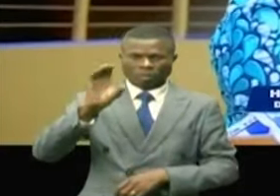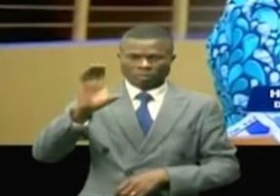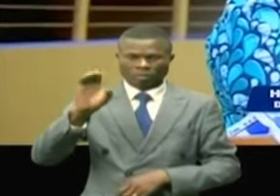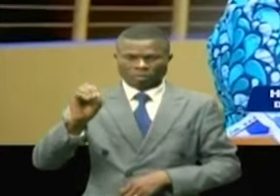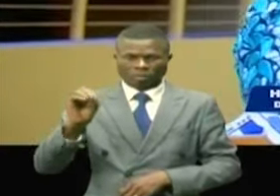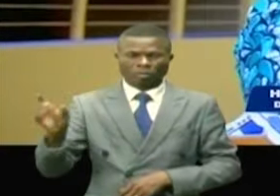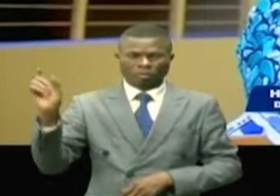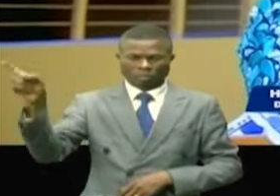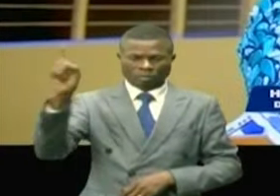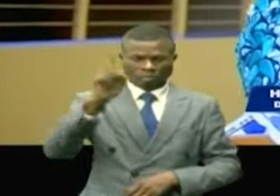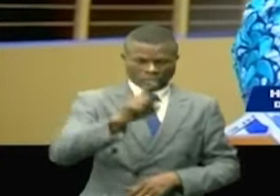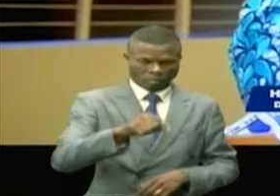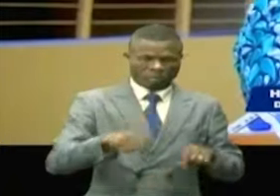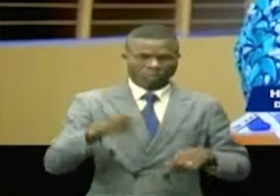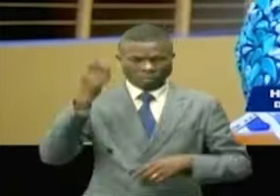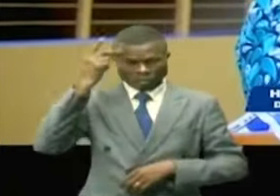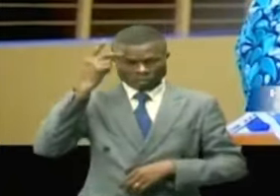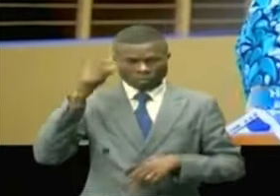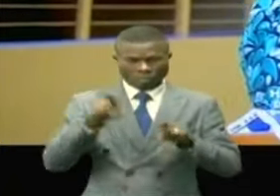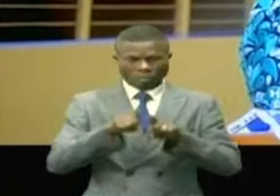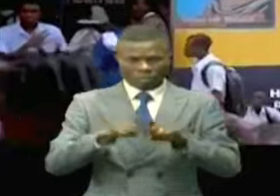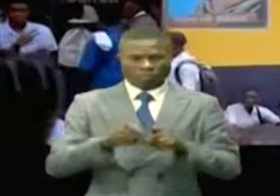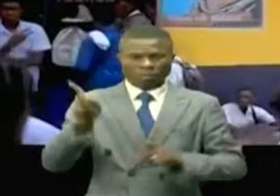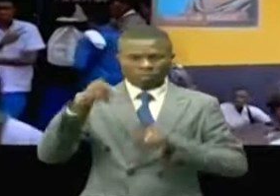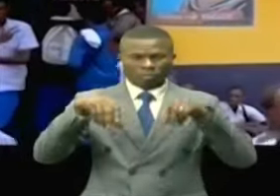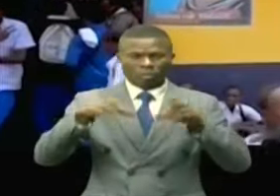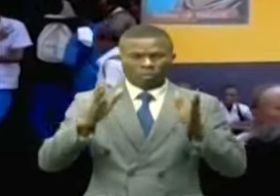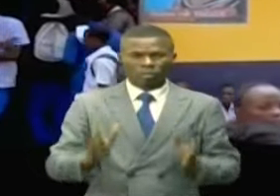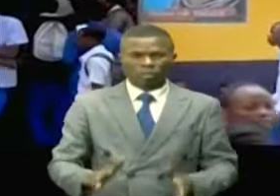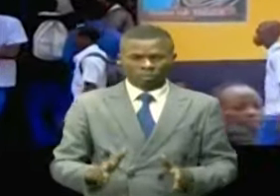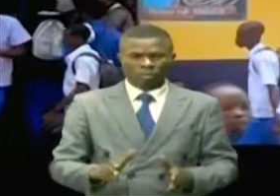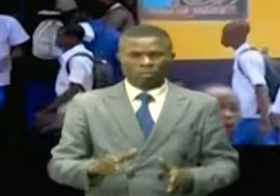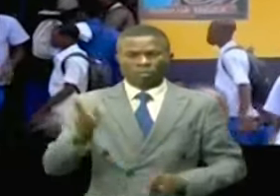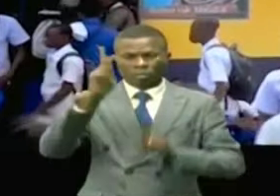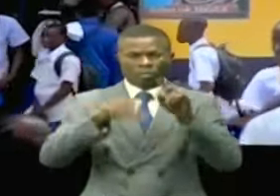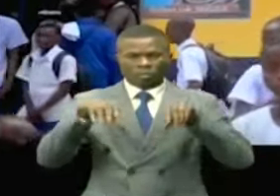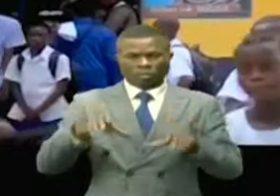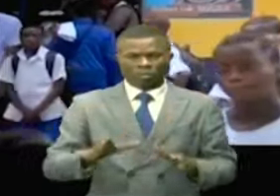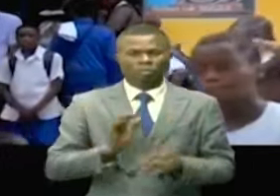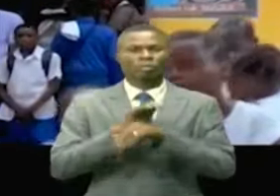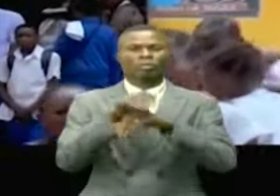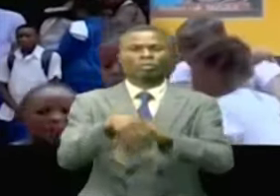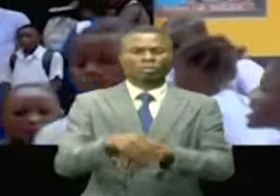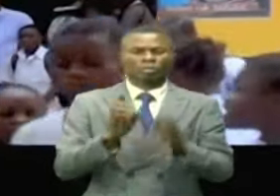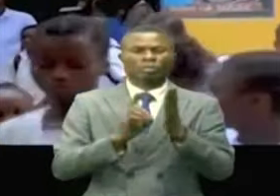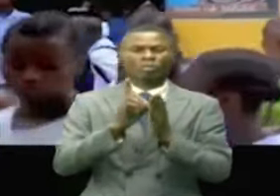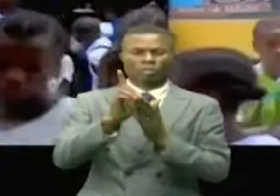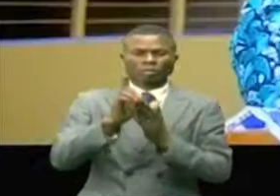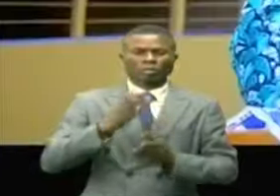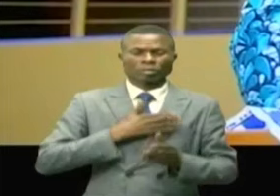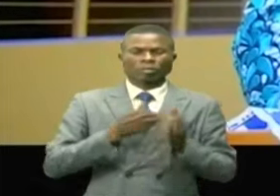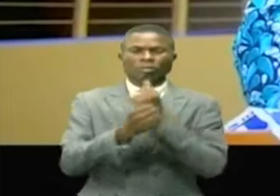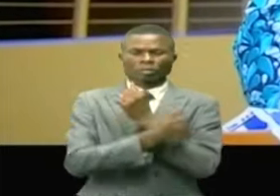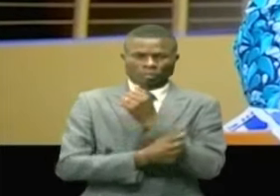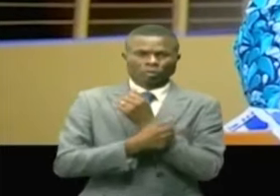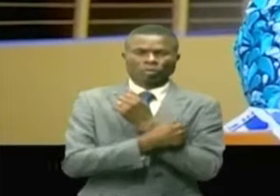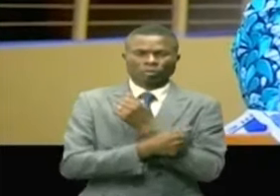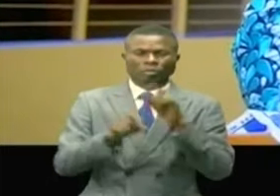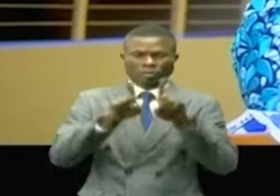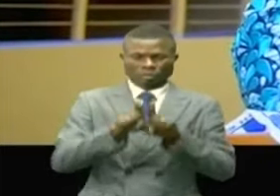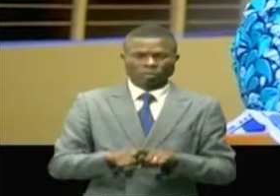essayons aussi en tant que compatriotes citoyens de ce pays de contribuer au développement et à